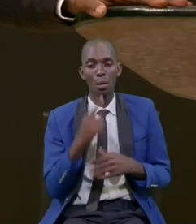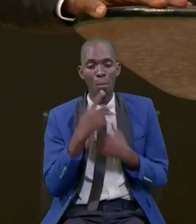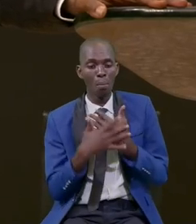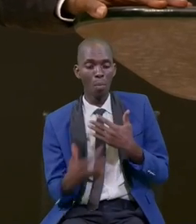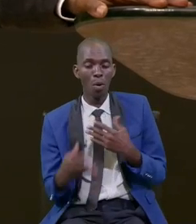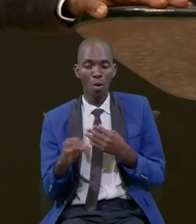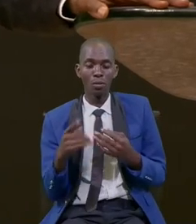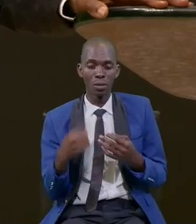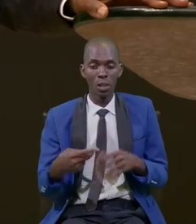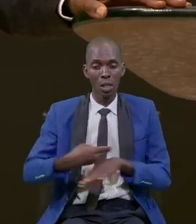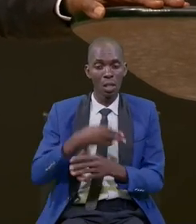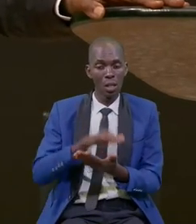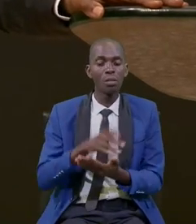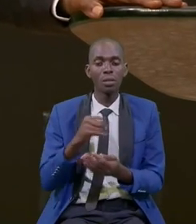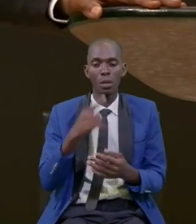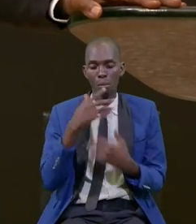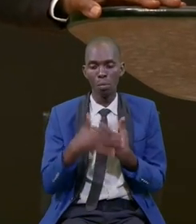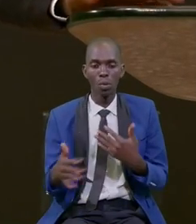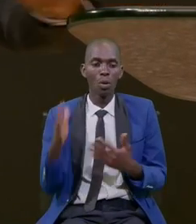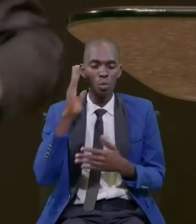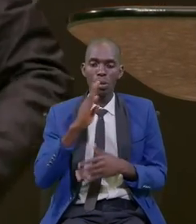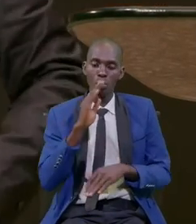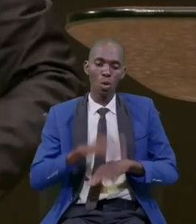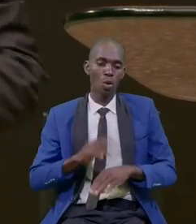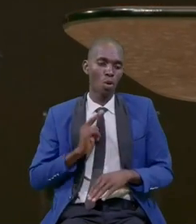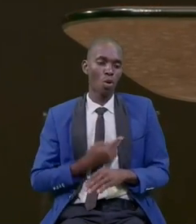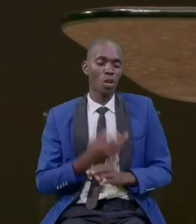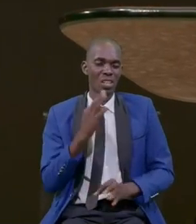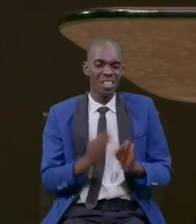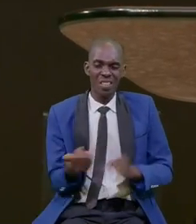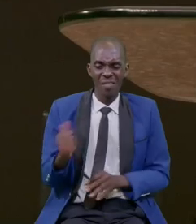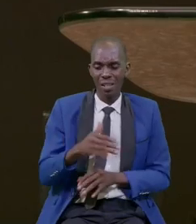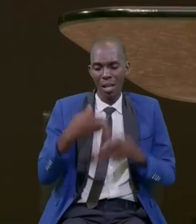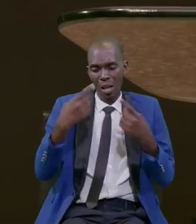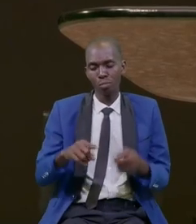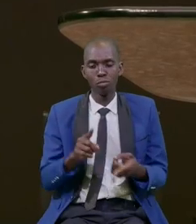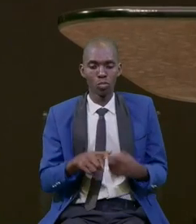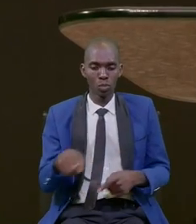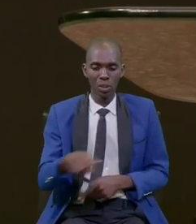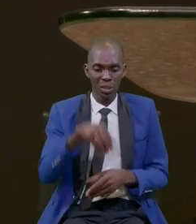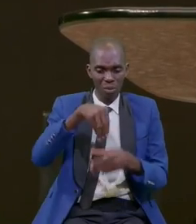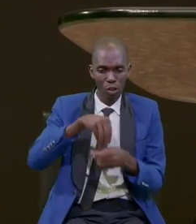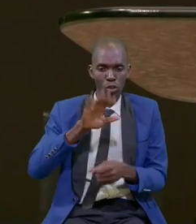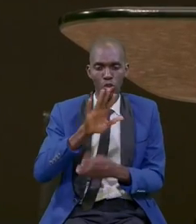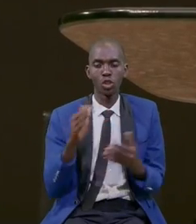sera sur nous si quelque chose le touche.